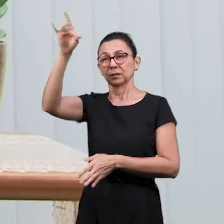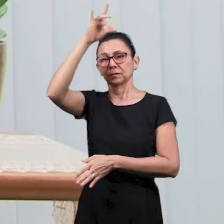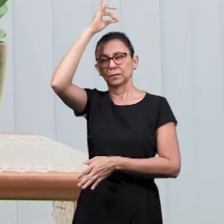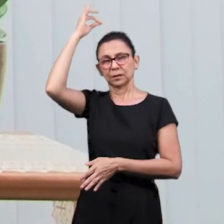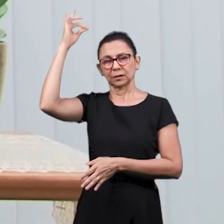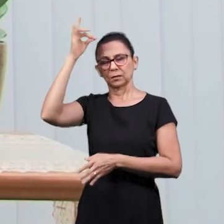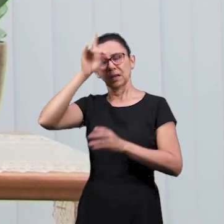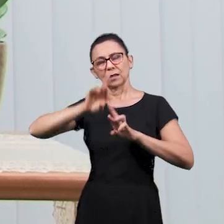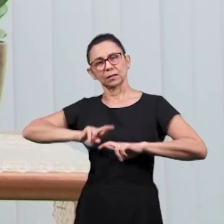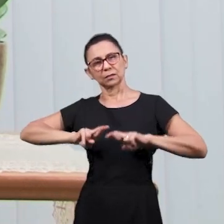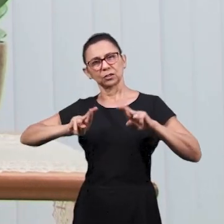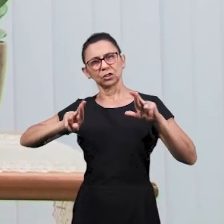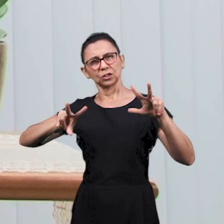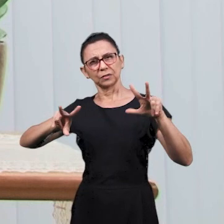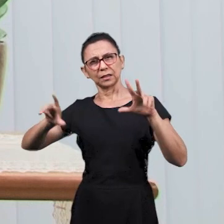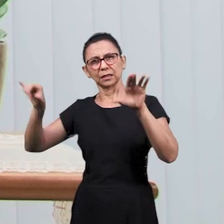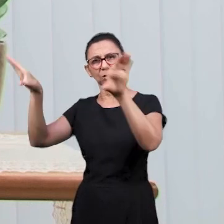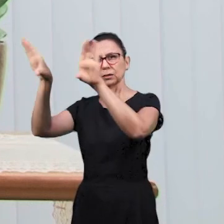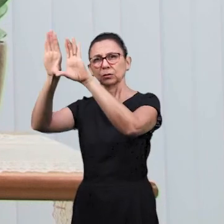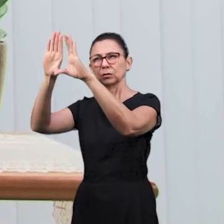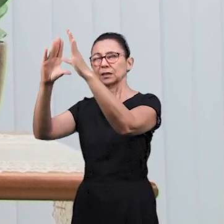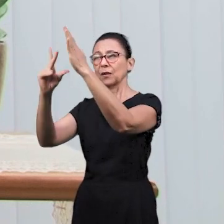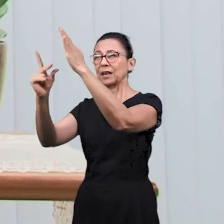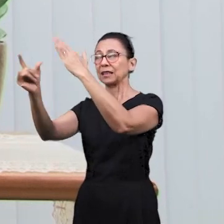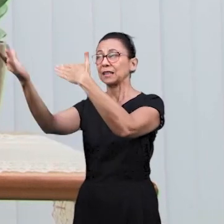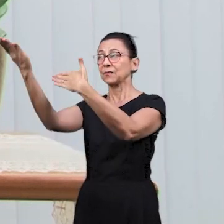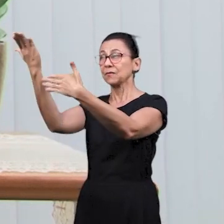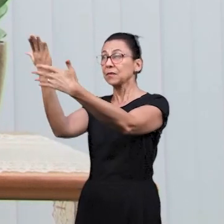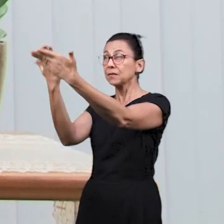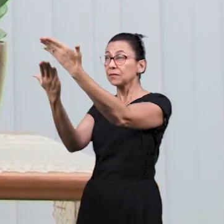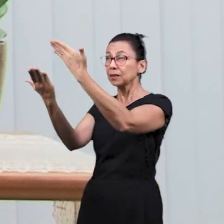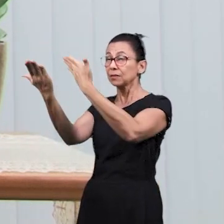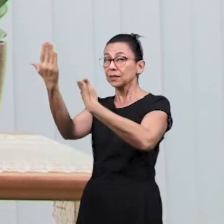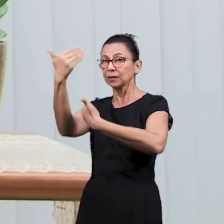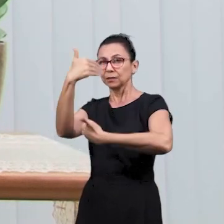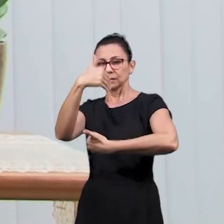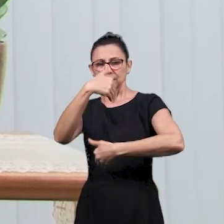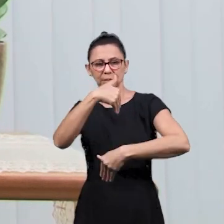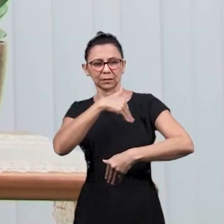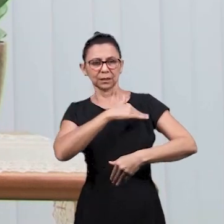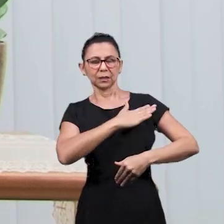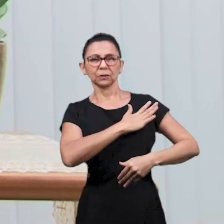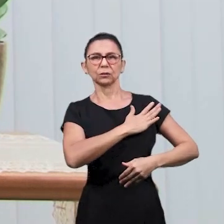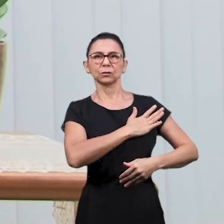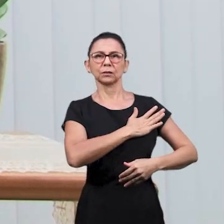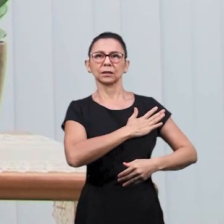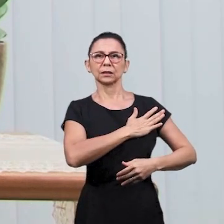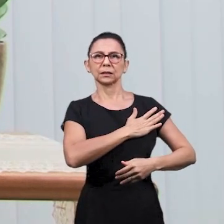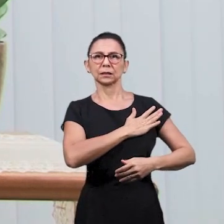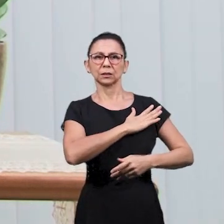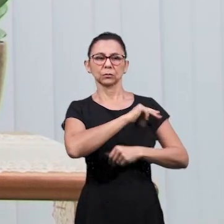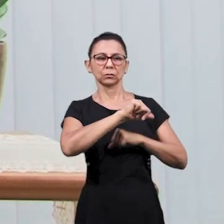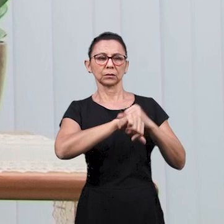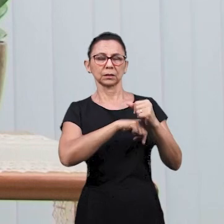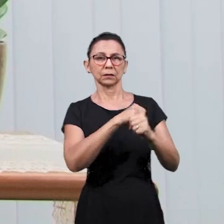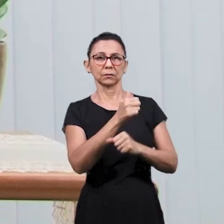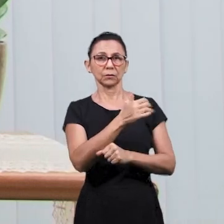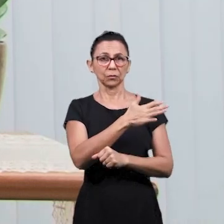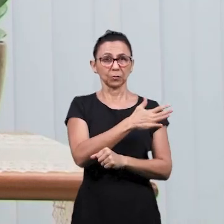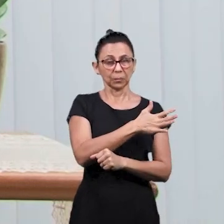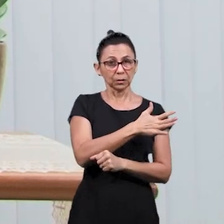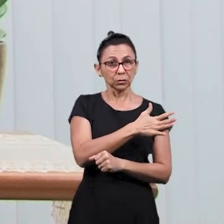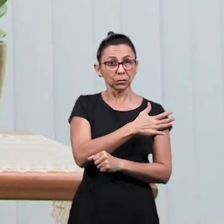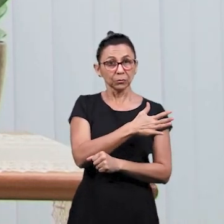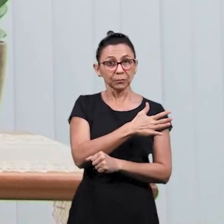нам о вере, которая генерируется в нас, рождается в нас Духом Святым, и она действует в